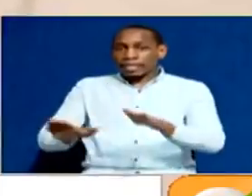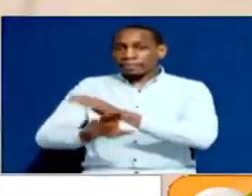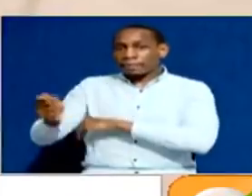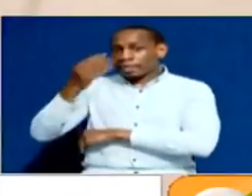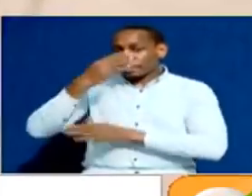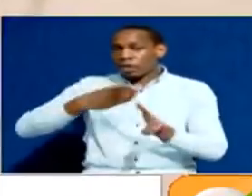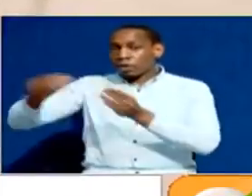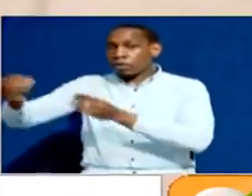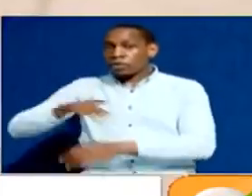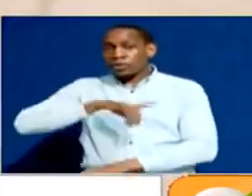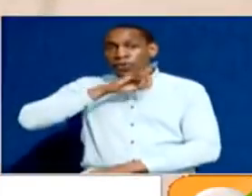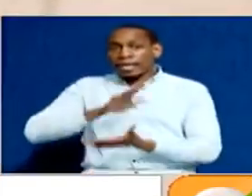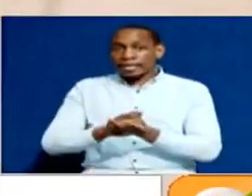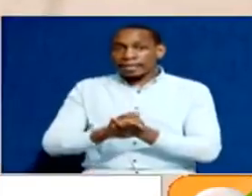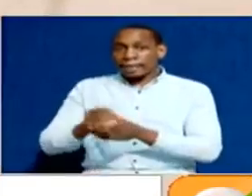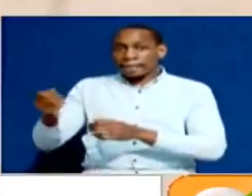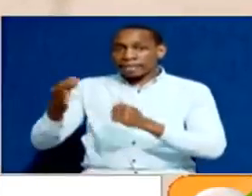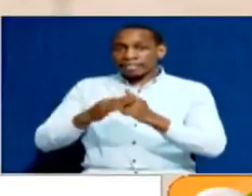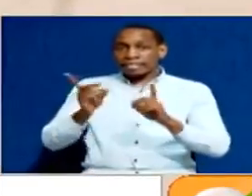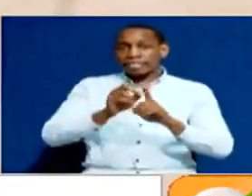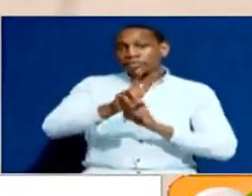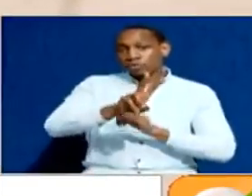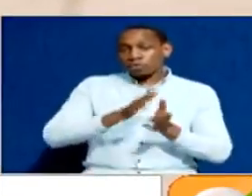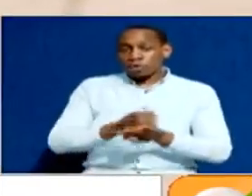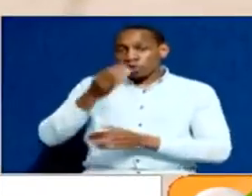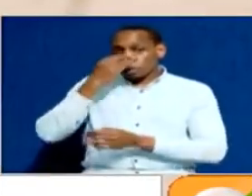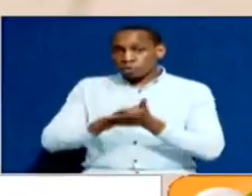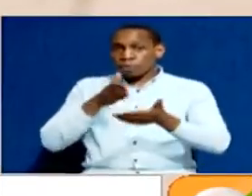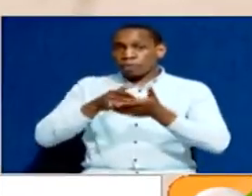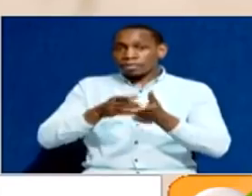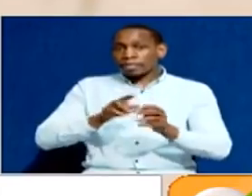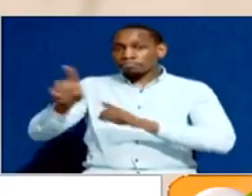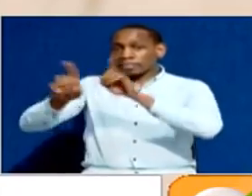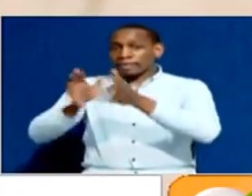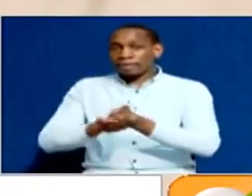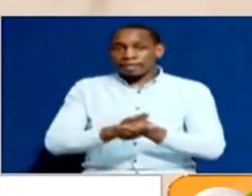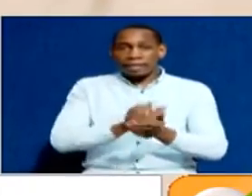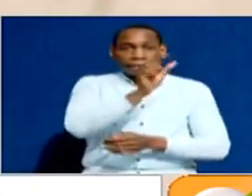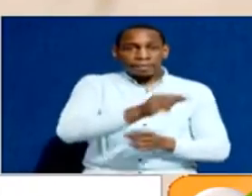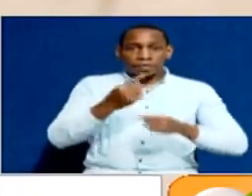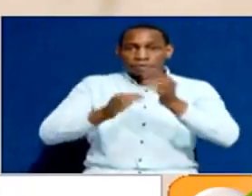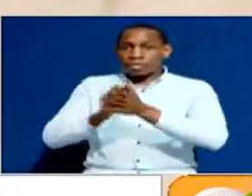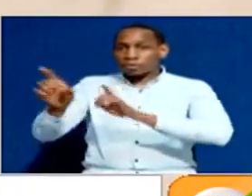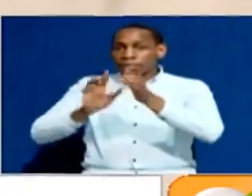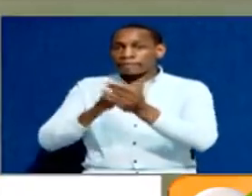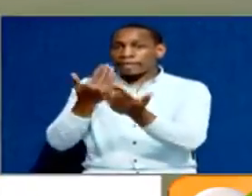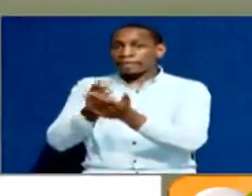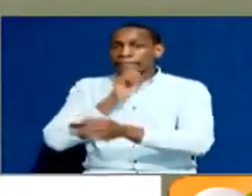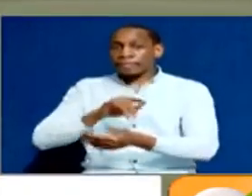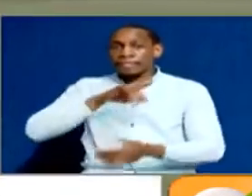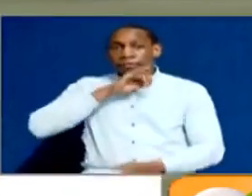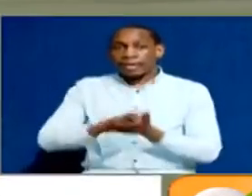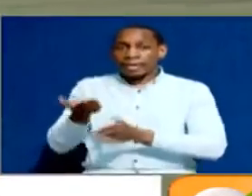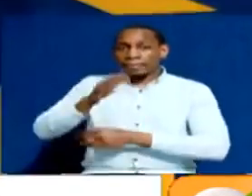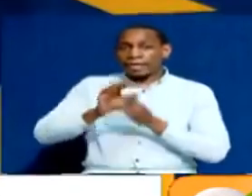Ruto hadi Uganda mnamo Agosti tarehe 2, na Ruto alipozuiwa kusafiri, Aydin aliendelea na safari yake hadi Uganda